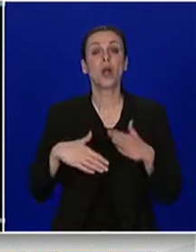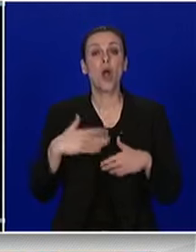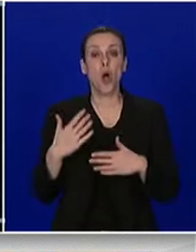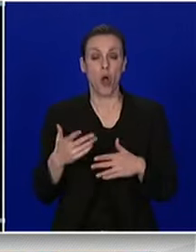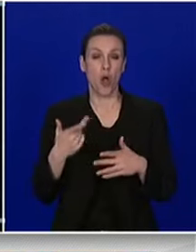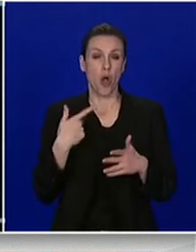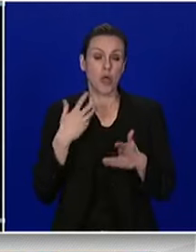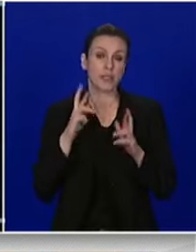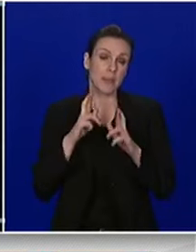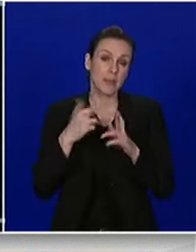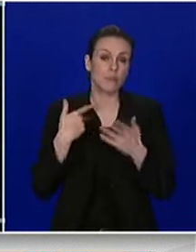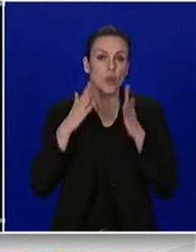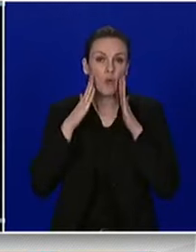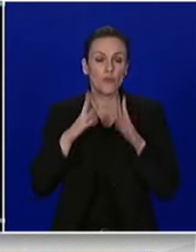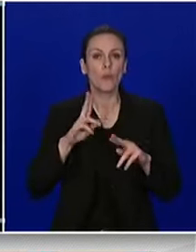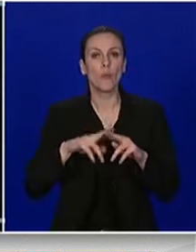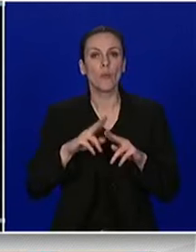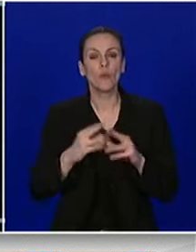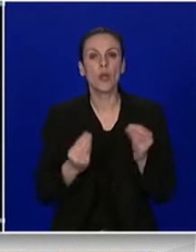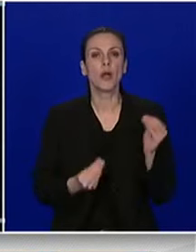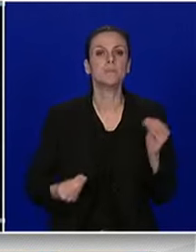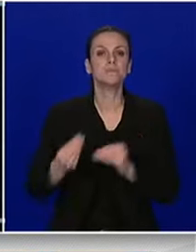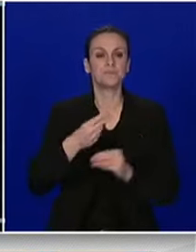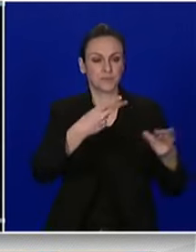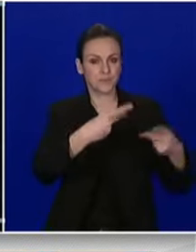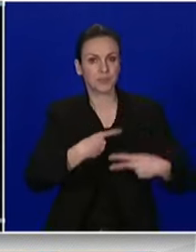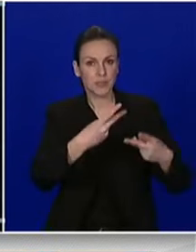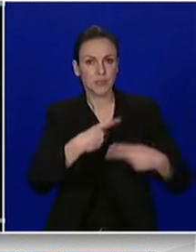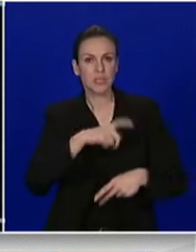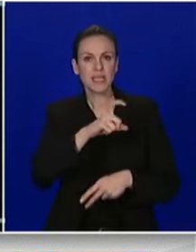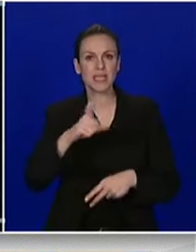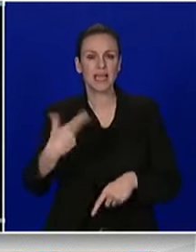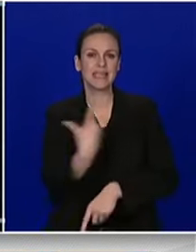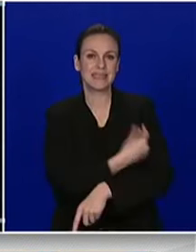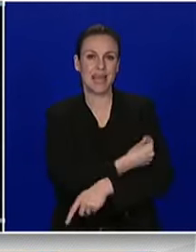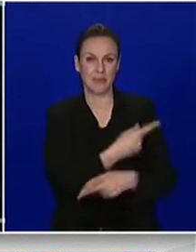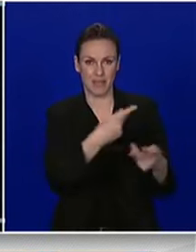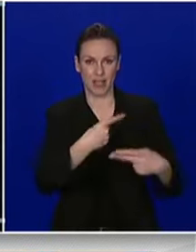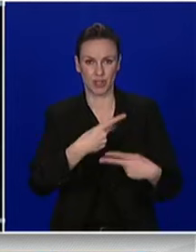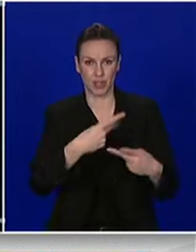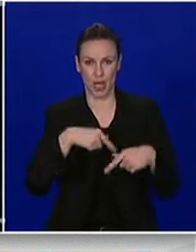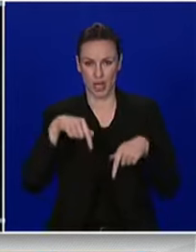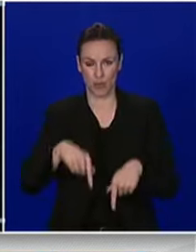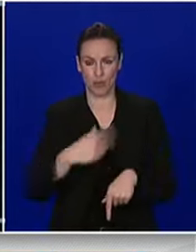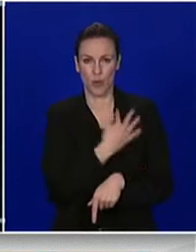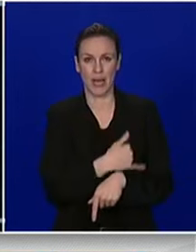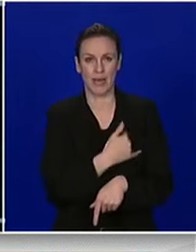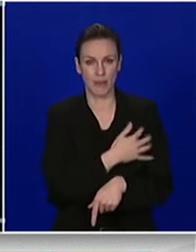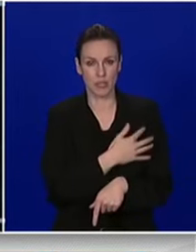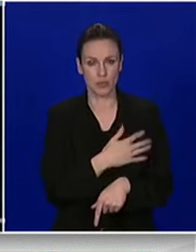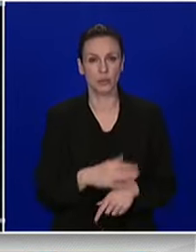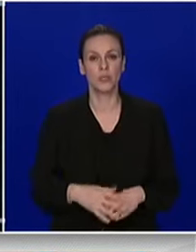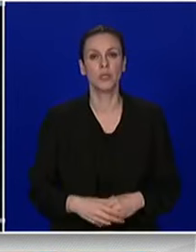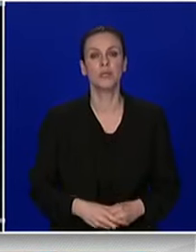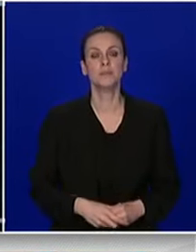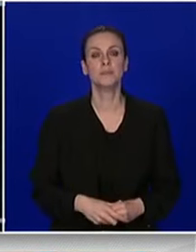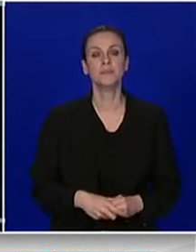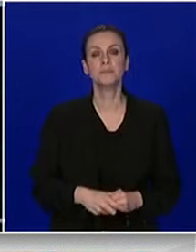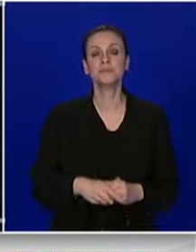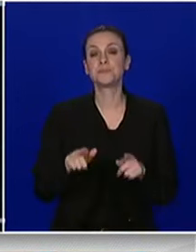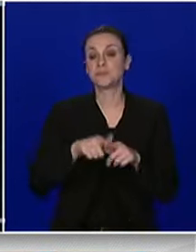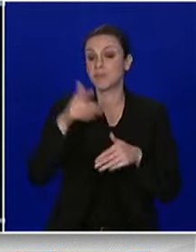se nadamo i vjerujemo, doći veće količine cjepiva u Republiku Hrvatsku. I na kraju